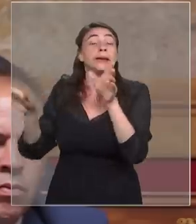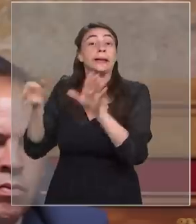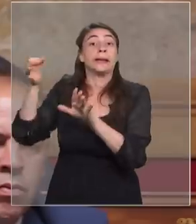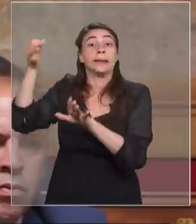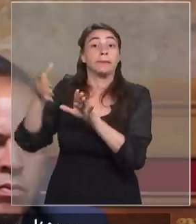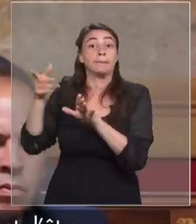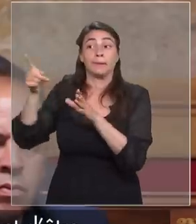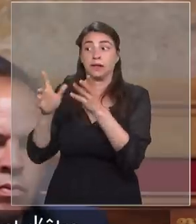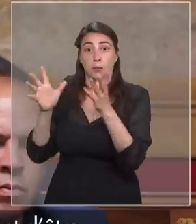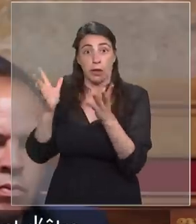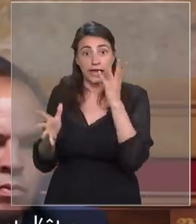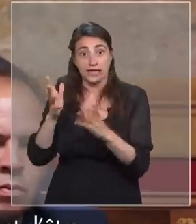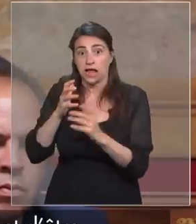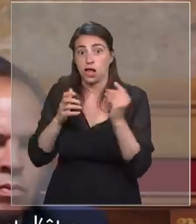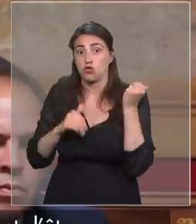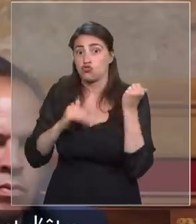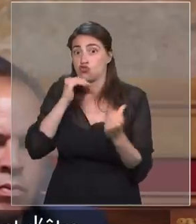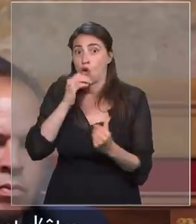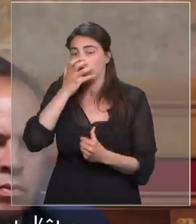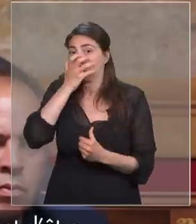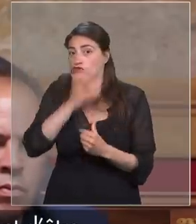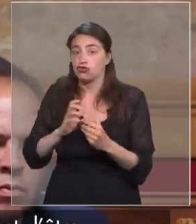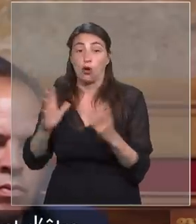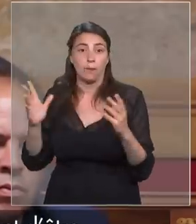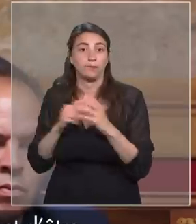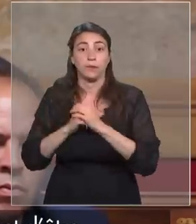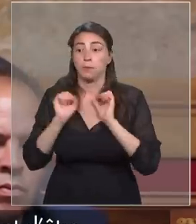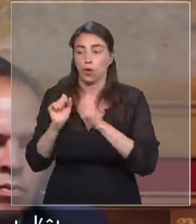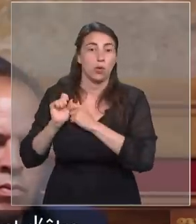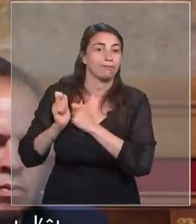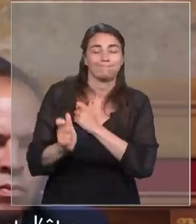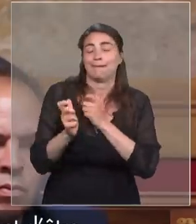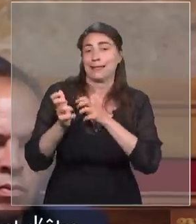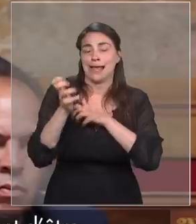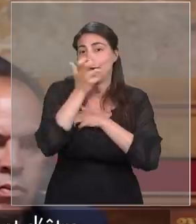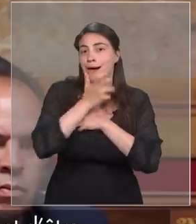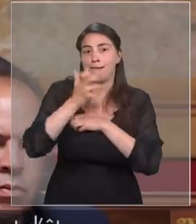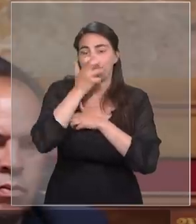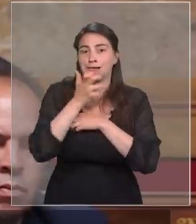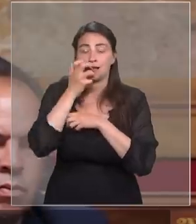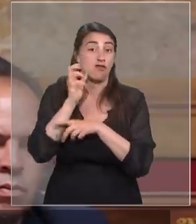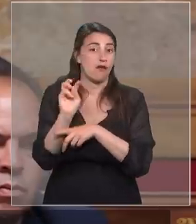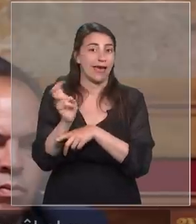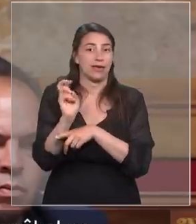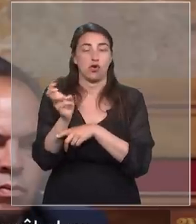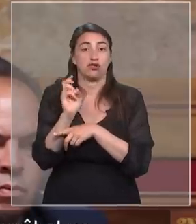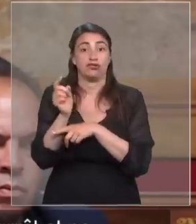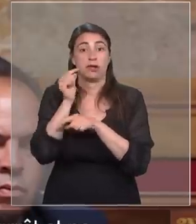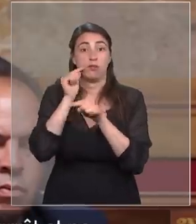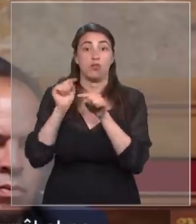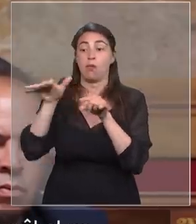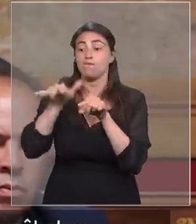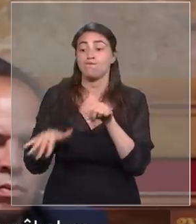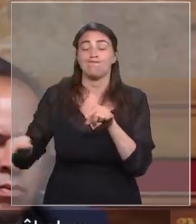de l'énergie atomique. Une catastrophe écologique sans précédent à l'échelle de plusieurs régions se profile. Madame